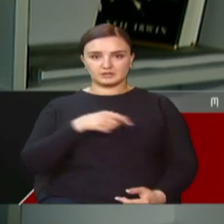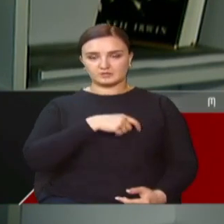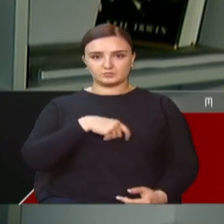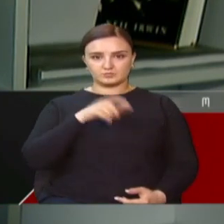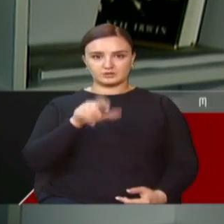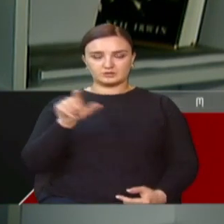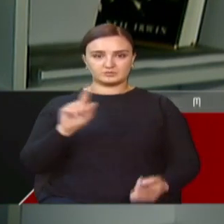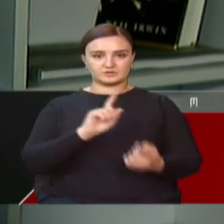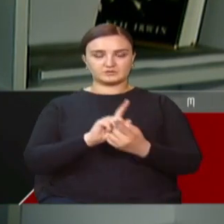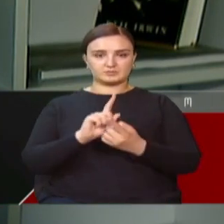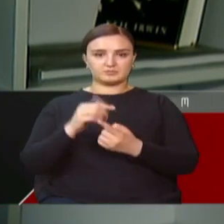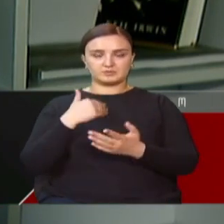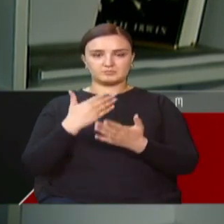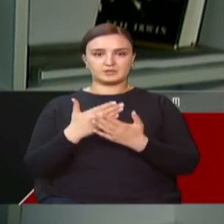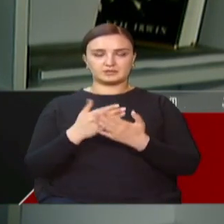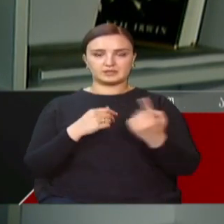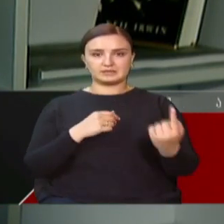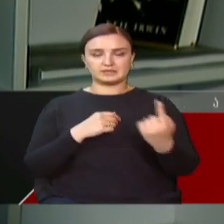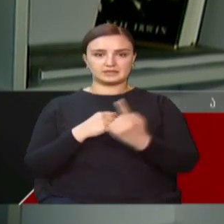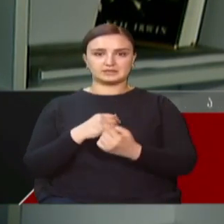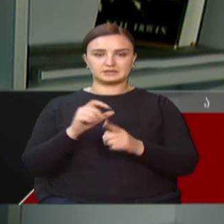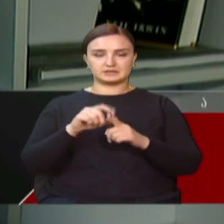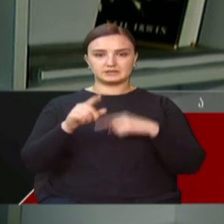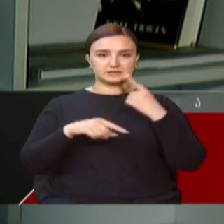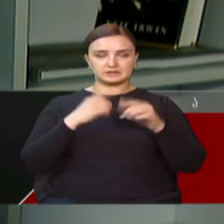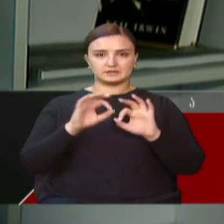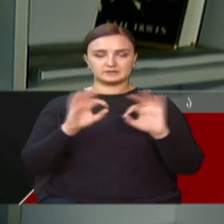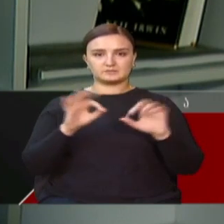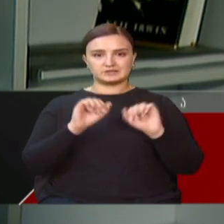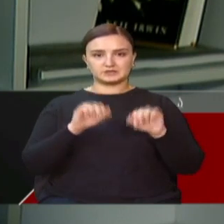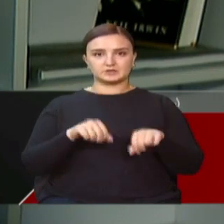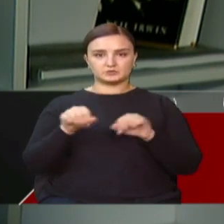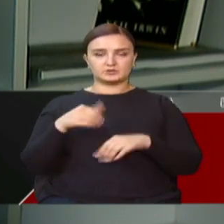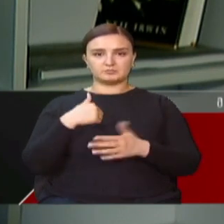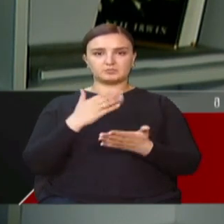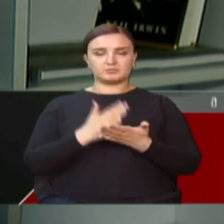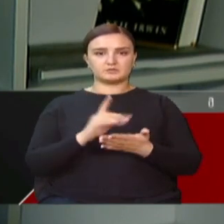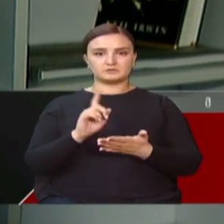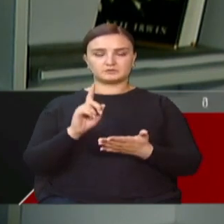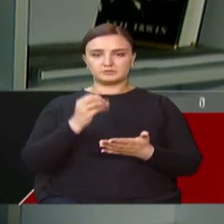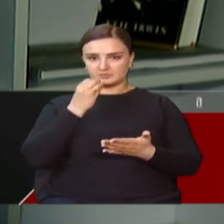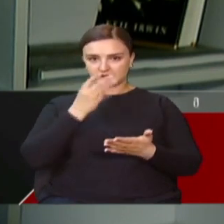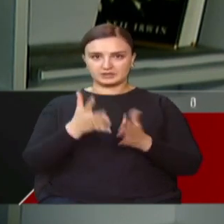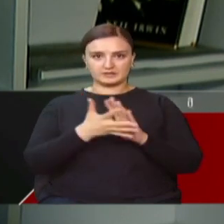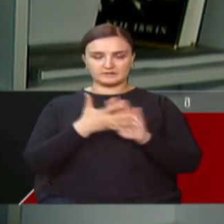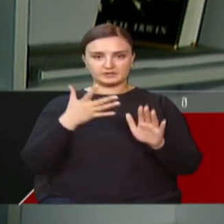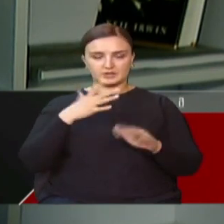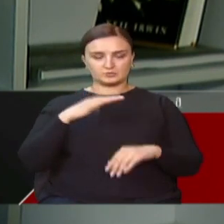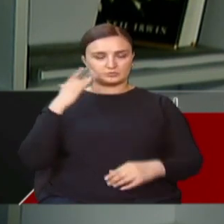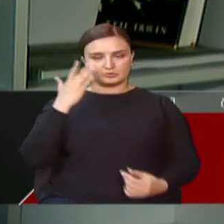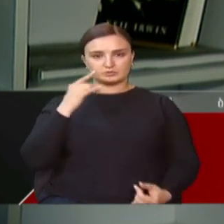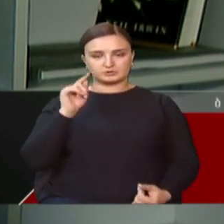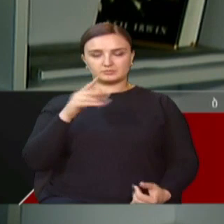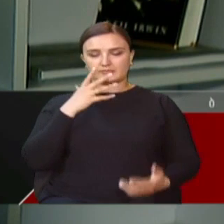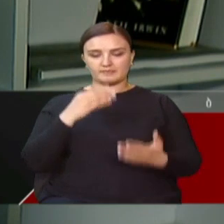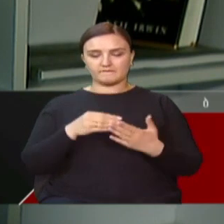დეპუტატებს, მე მაგალითად ერთადერთი იმის თქმის საშუალება ბაღამ რჩება, რომ კარგით გავიგეთ ქართული ოცნება